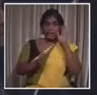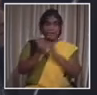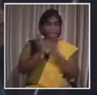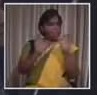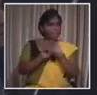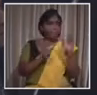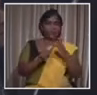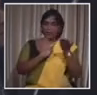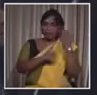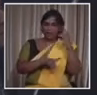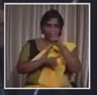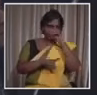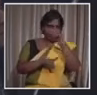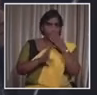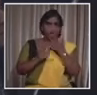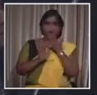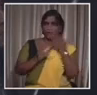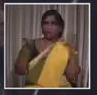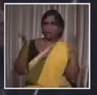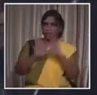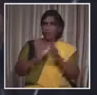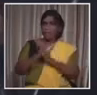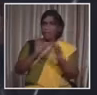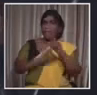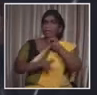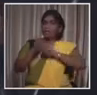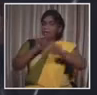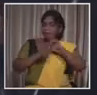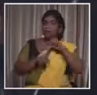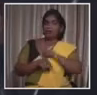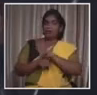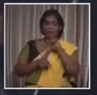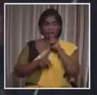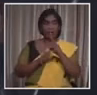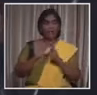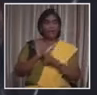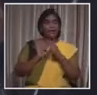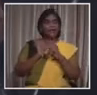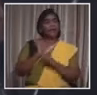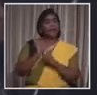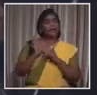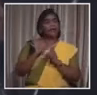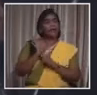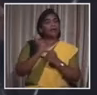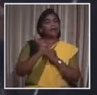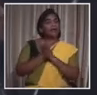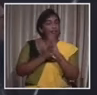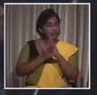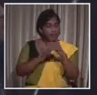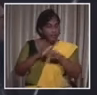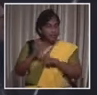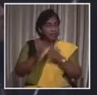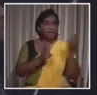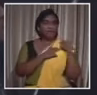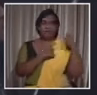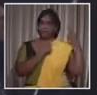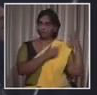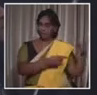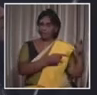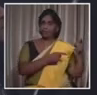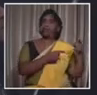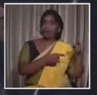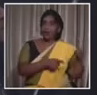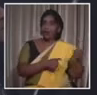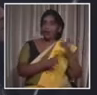සතිය ගෙන්නපු සඳුදා ගෙන්නපු මාධ්‍ය සාකච්ඡාවක් තියලා කියනවා නිලන්ත ජයවර්ධන තමයි මේකට වග කියන්න ඕනි කියලා. එදා මේ